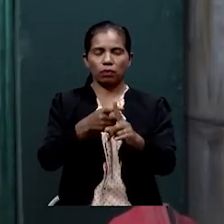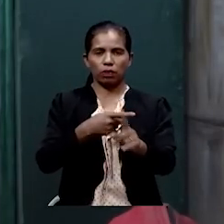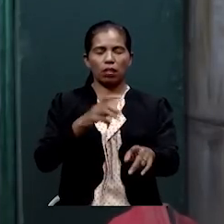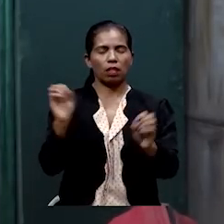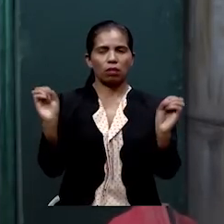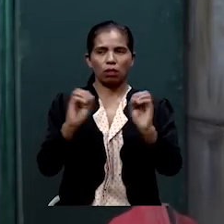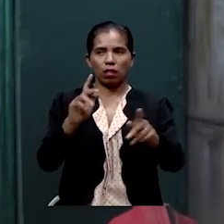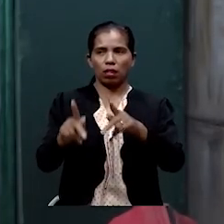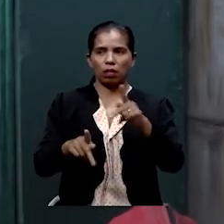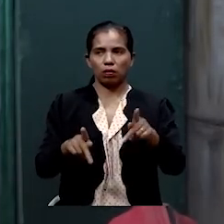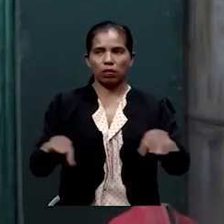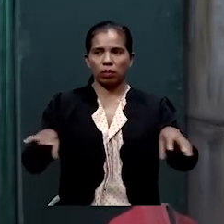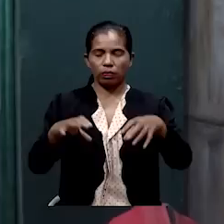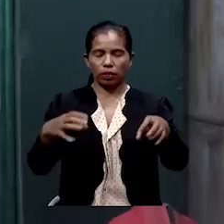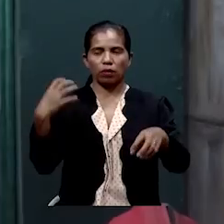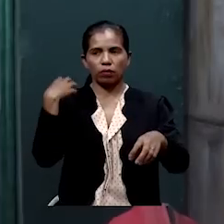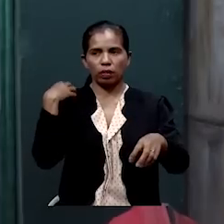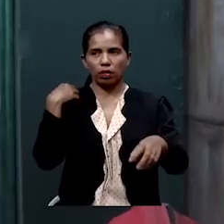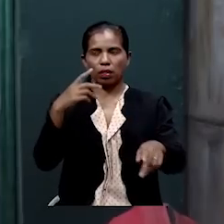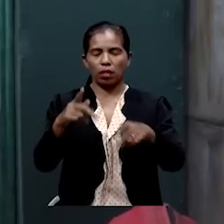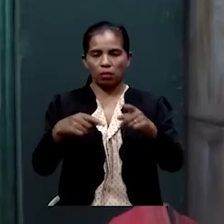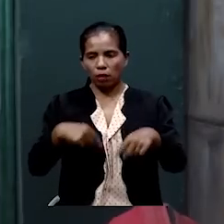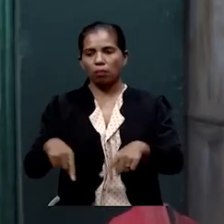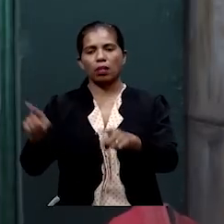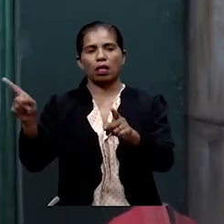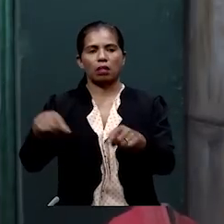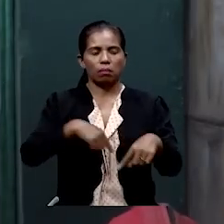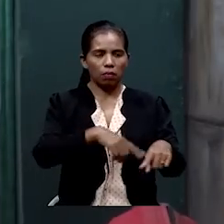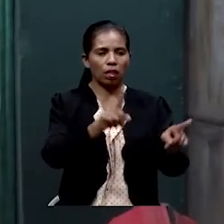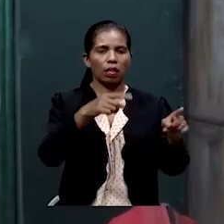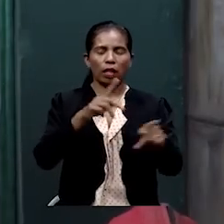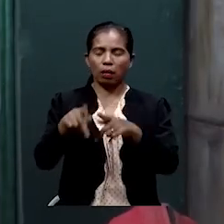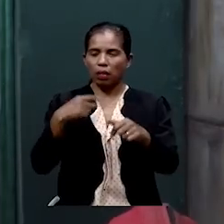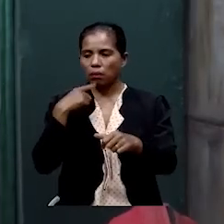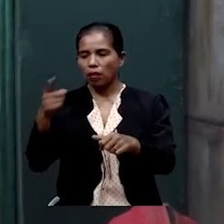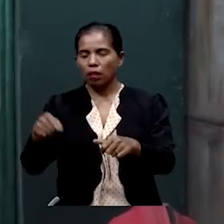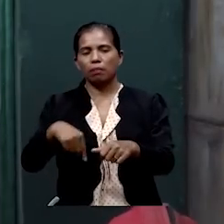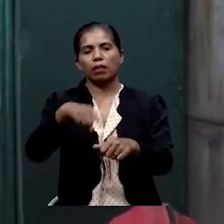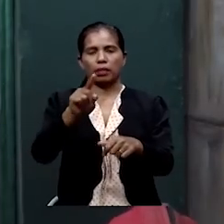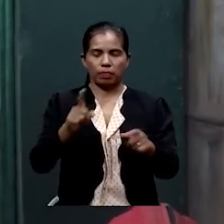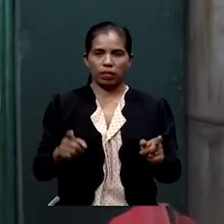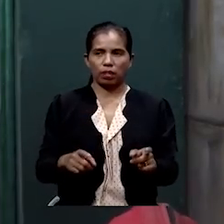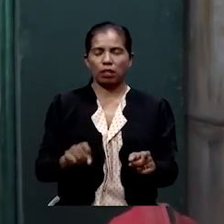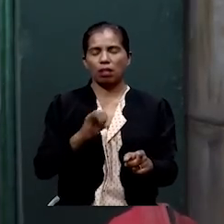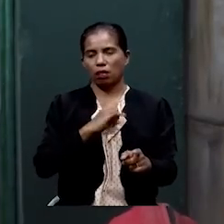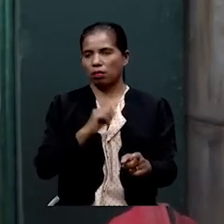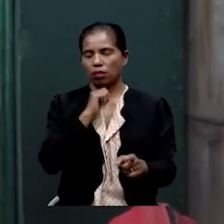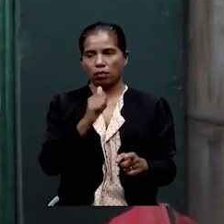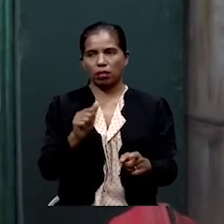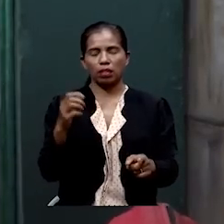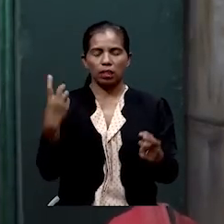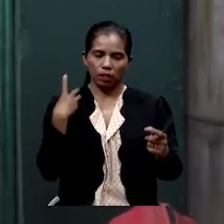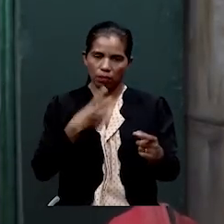emabe asita servis kantor kan ema manda ita ba ne ba ba hene ba taru ke ja ba dan ne ita mai tahare rasik ita